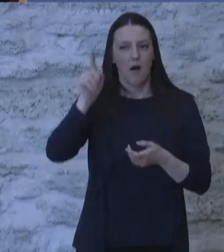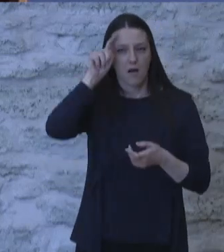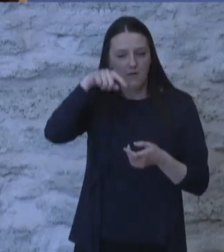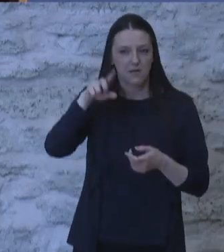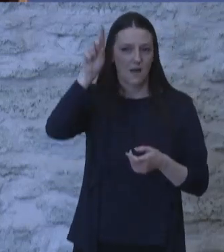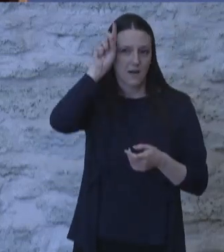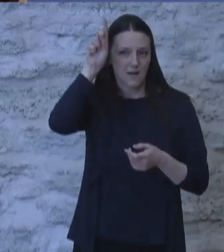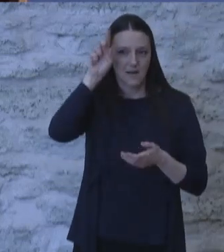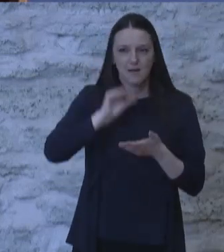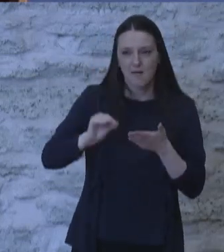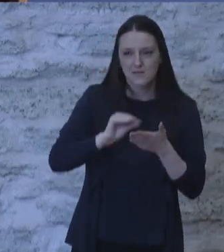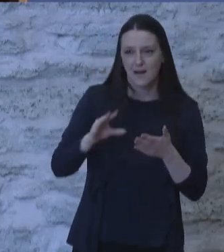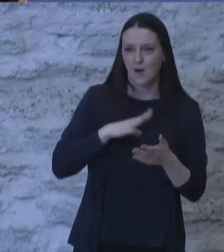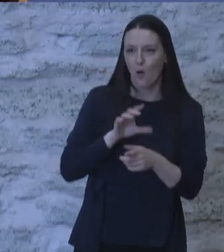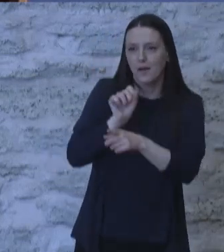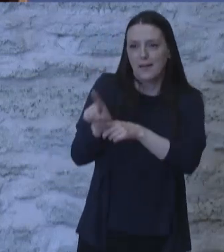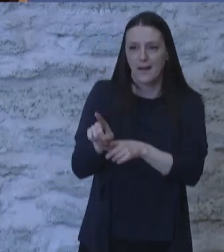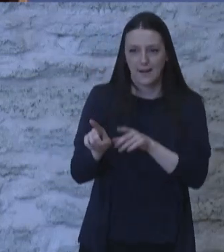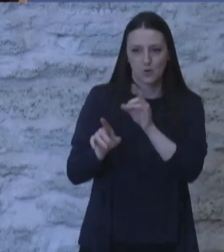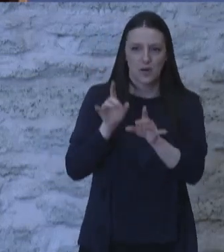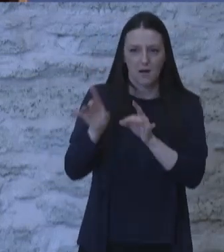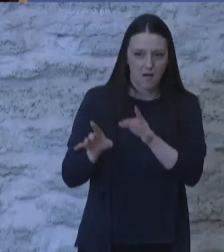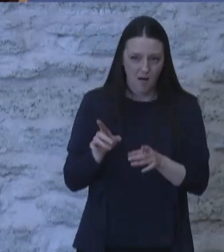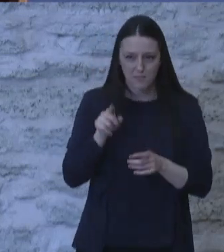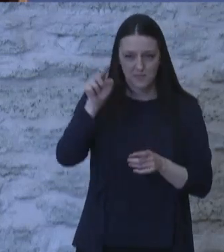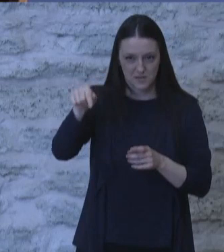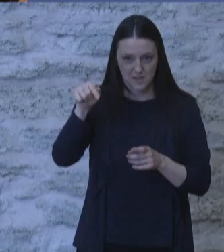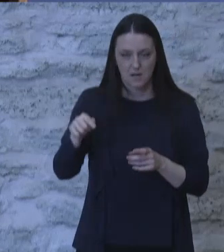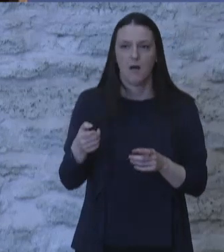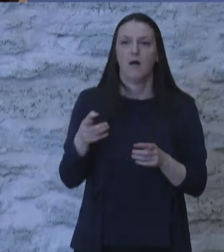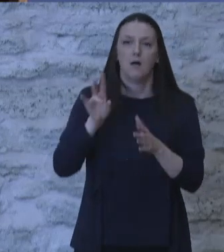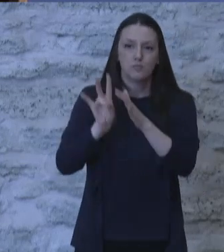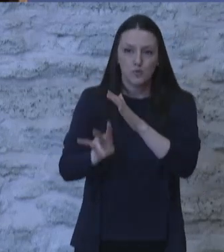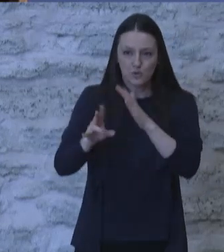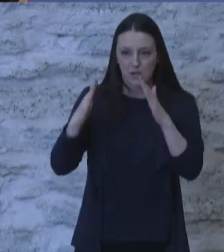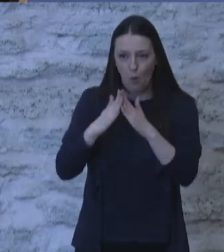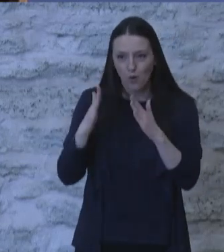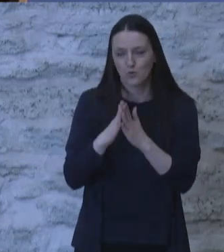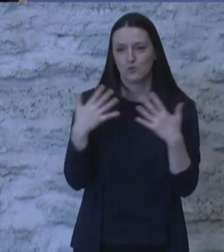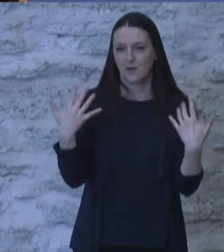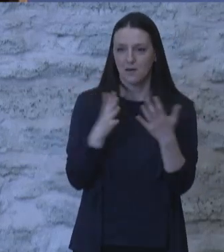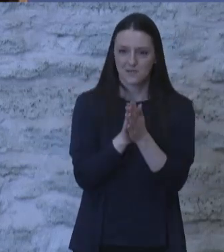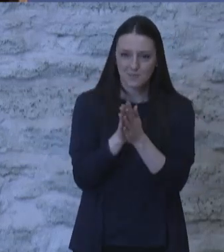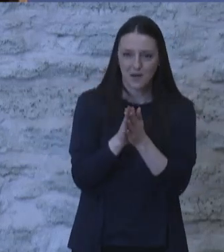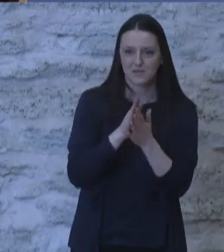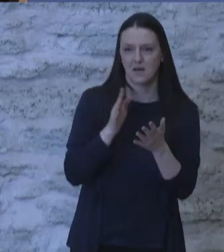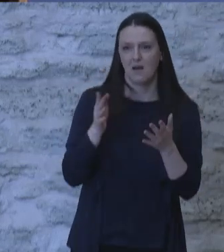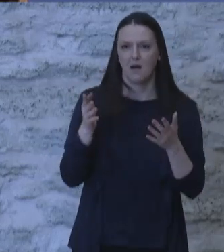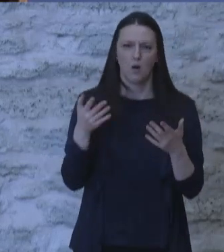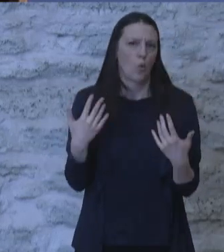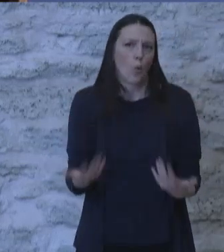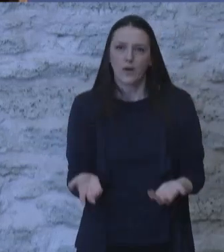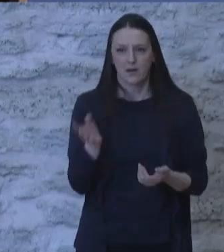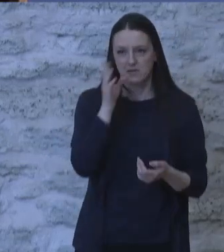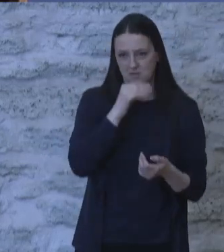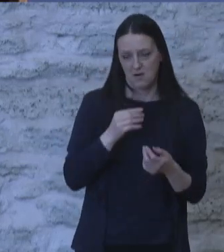tellinud reklaami praegu, et anda infot inimestele püsikodus, pese käsi, väldikontakte, et kuidas see ikka